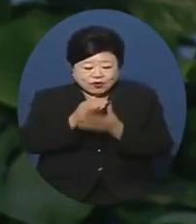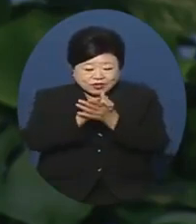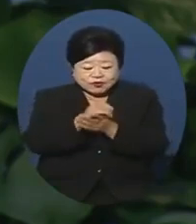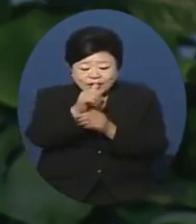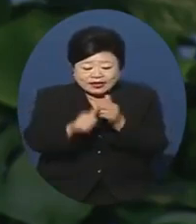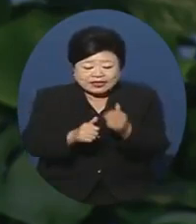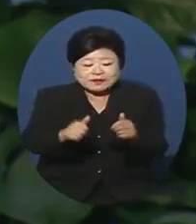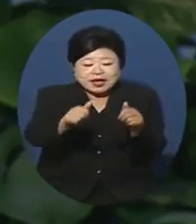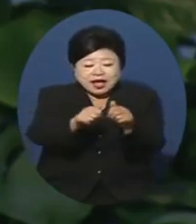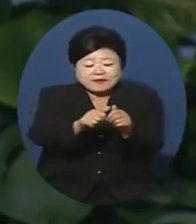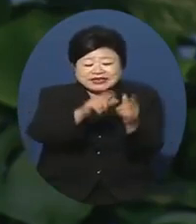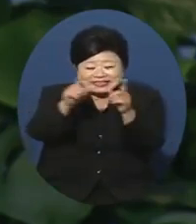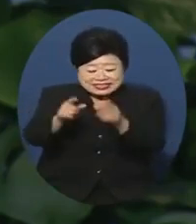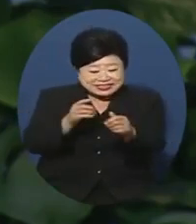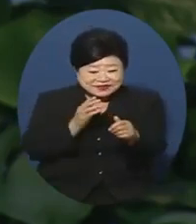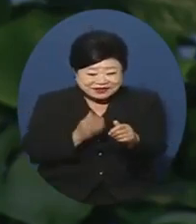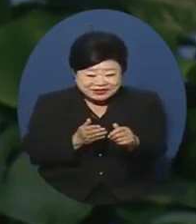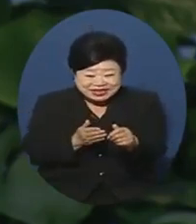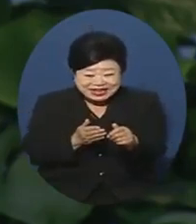하나님과 같이 사세요.